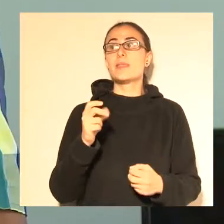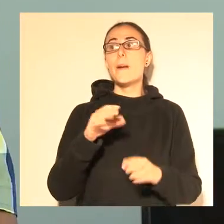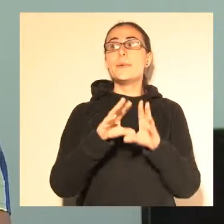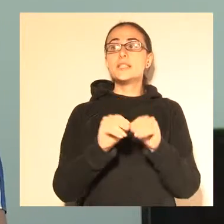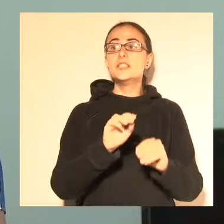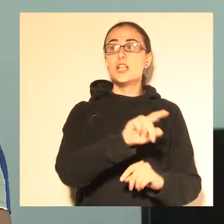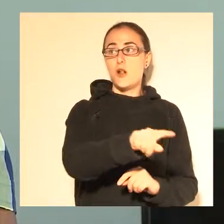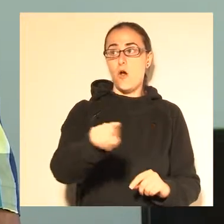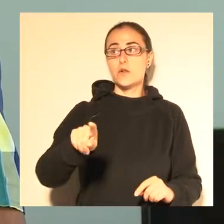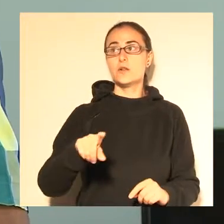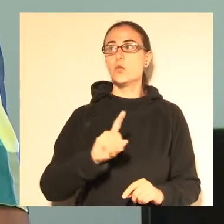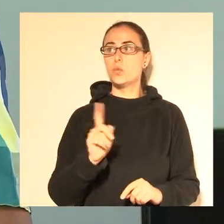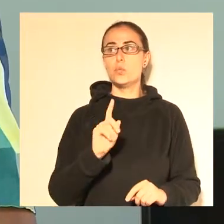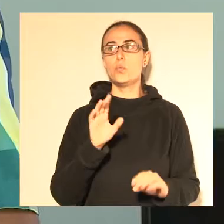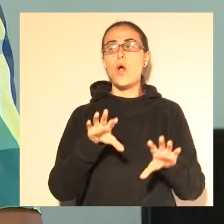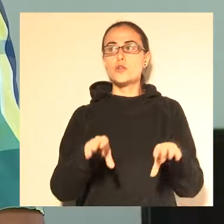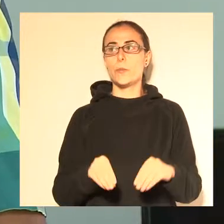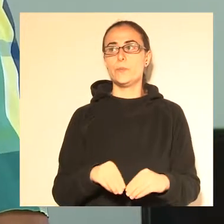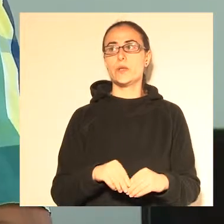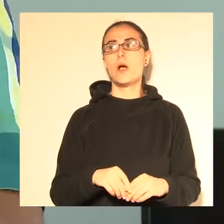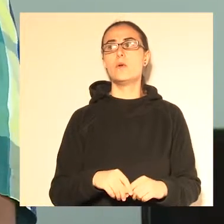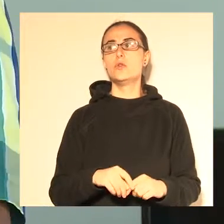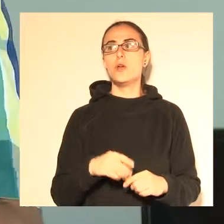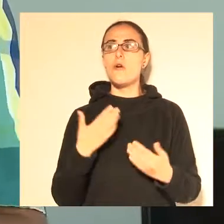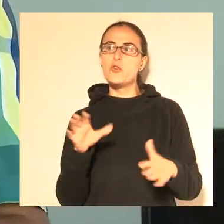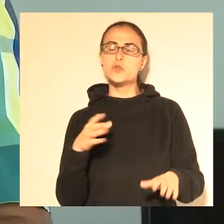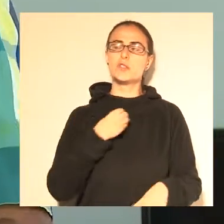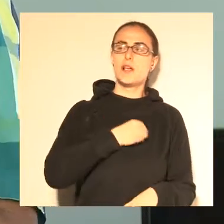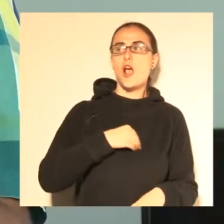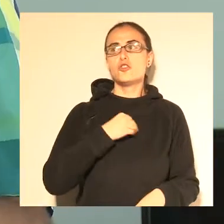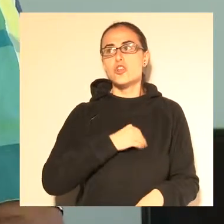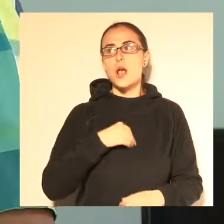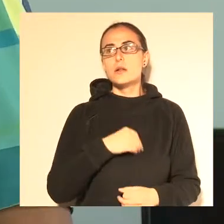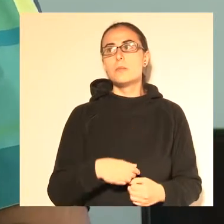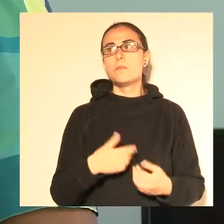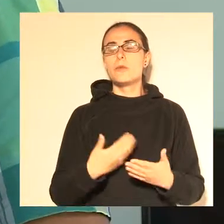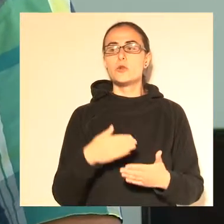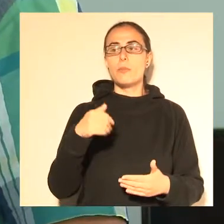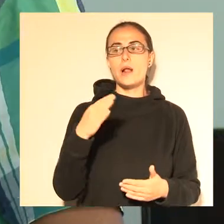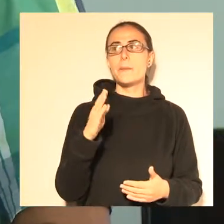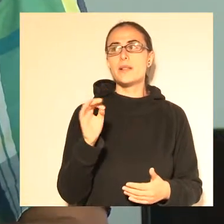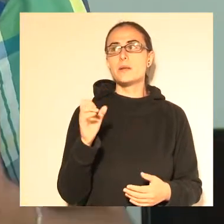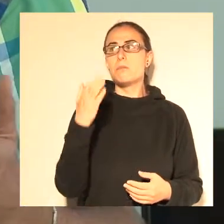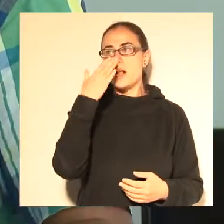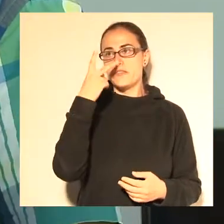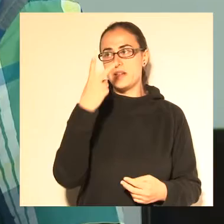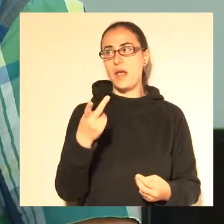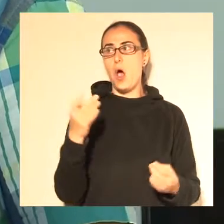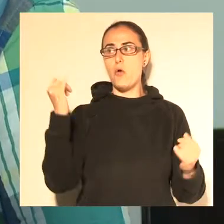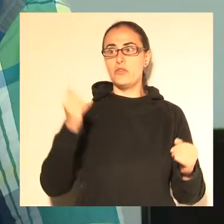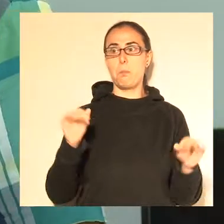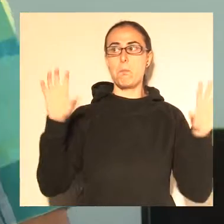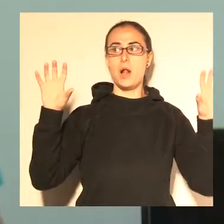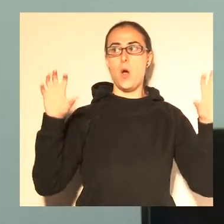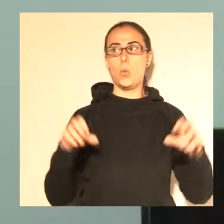părinții lor nu acceptau au fost deranjați că vine Maria Beatris în centru parcă venea